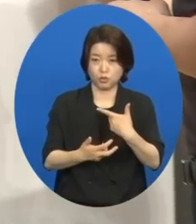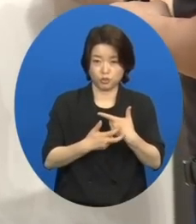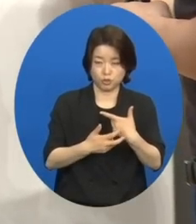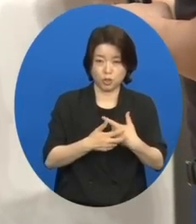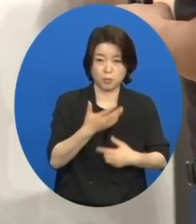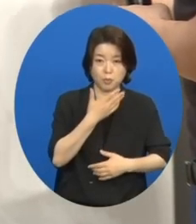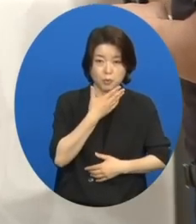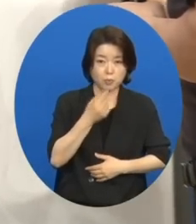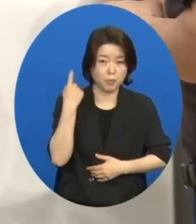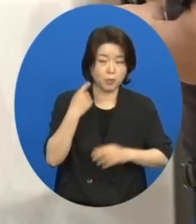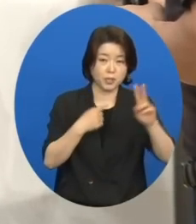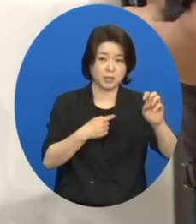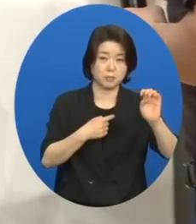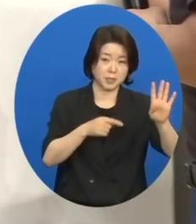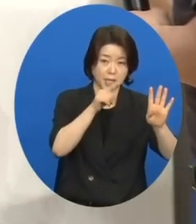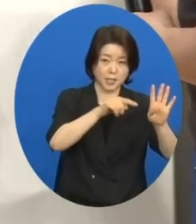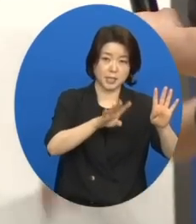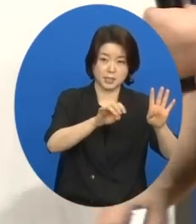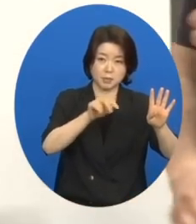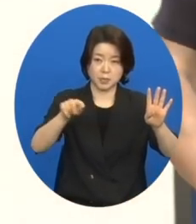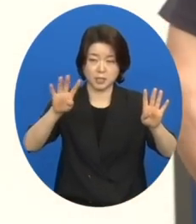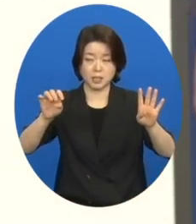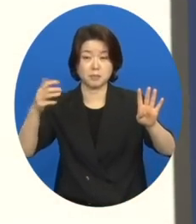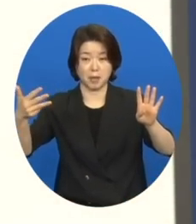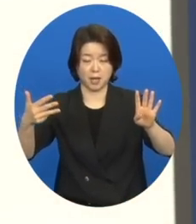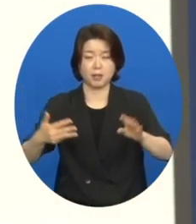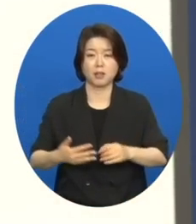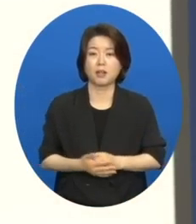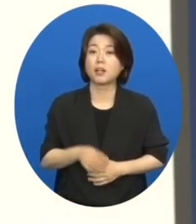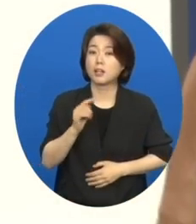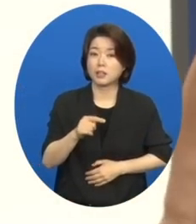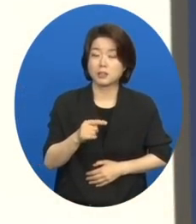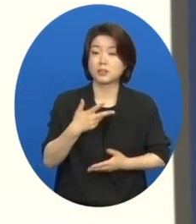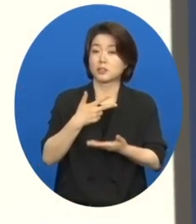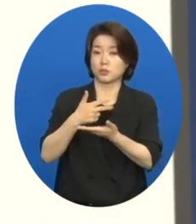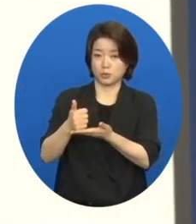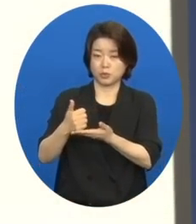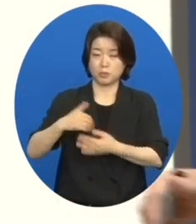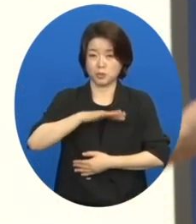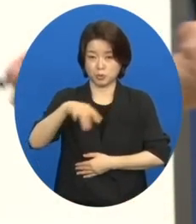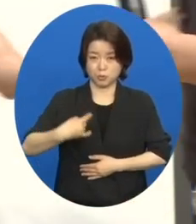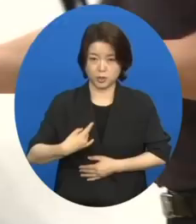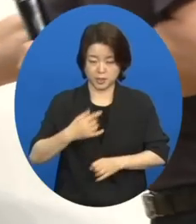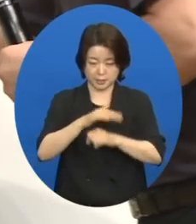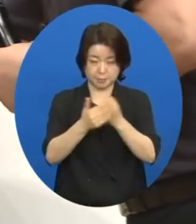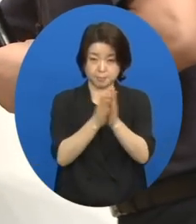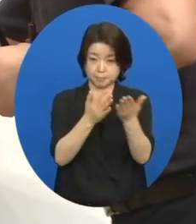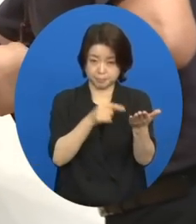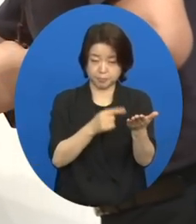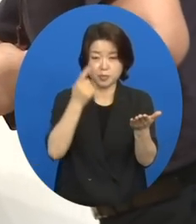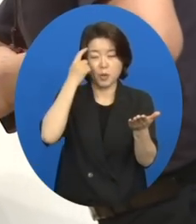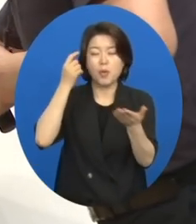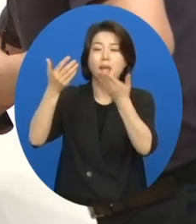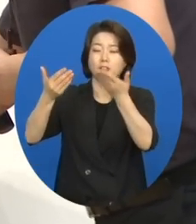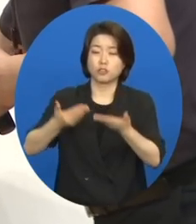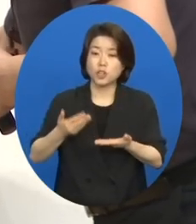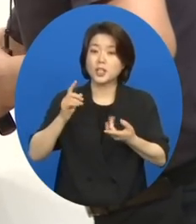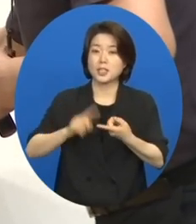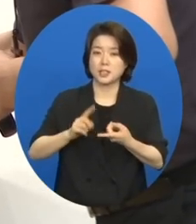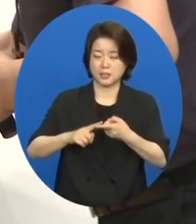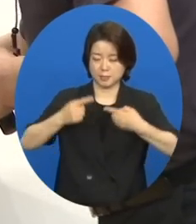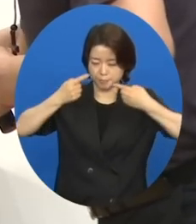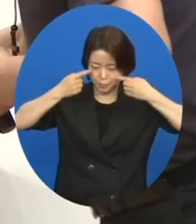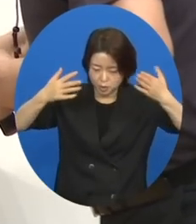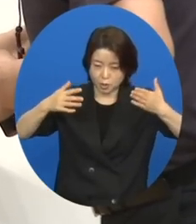누가복음 24장 44절에서 48절 이거 주님이 우리에게 성경을 왜 주셨는지를